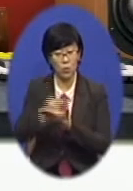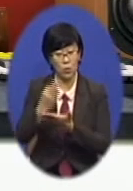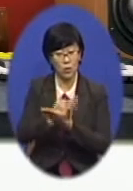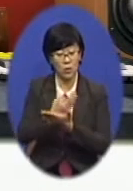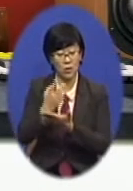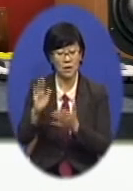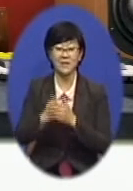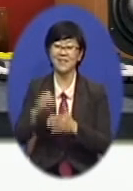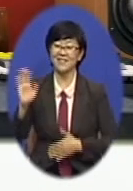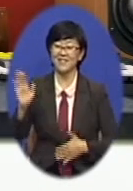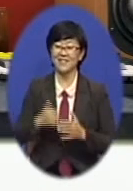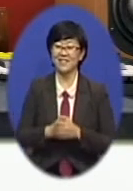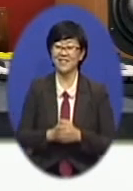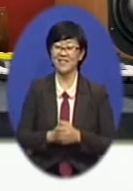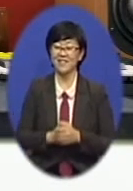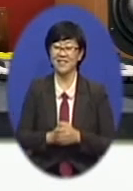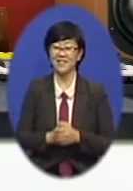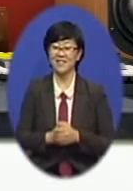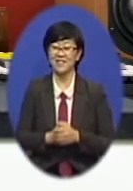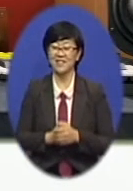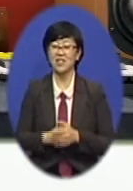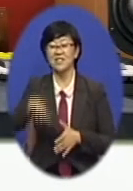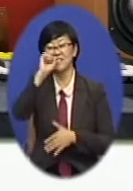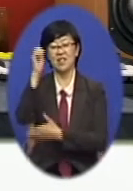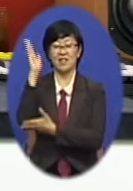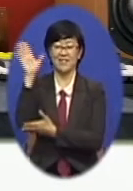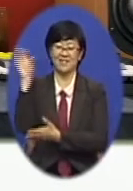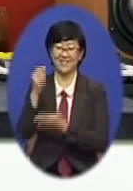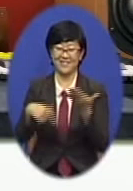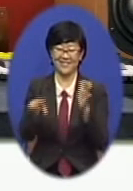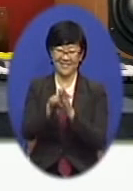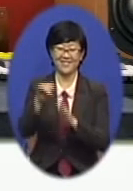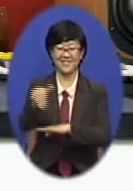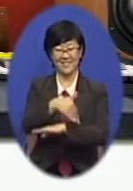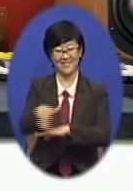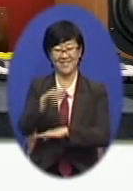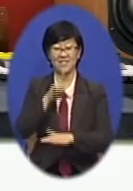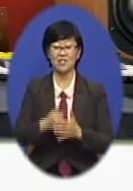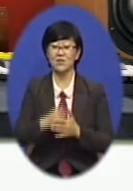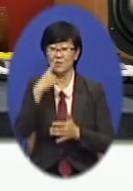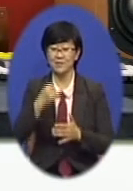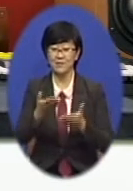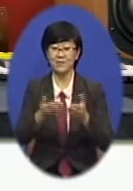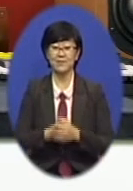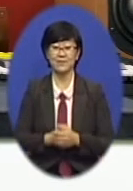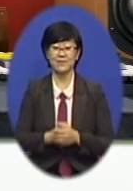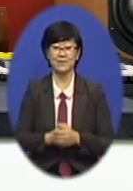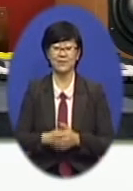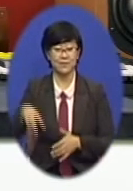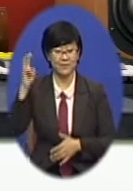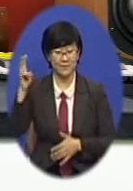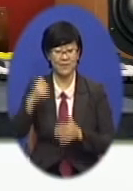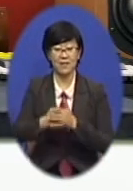벌러? 아니요. 그러면? 좋은 강의 들으려고. 아 강의 들으러. 아, 그러시구나. 어머니. 예. 네.